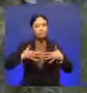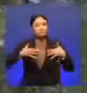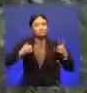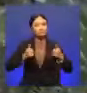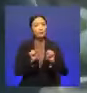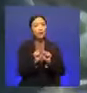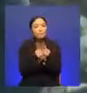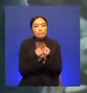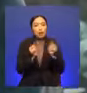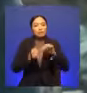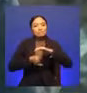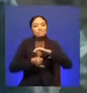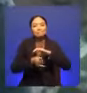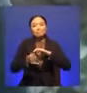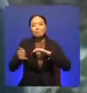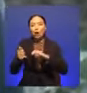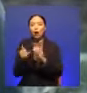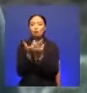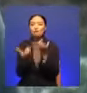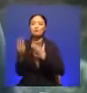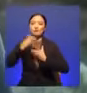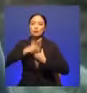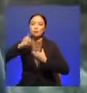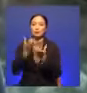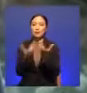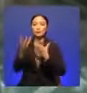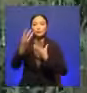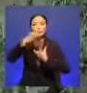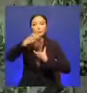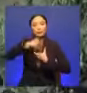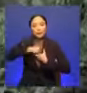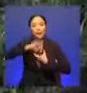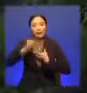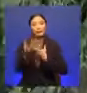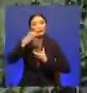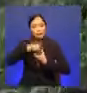ที่มีคุณธรรมศีลธรรมและจริยธรรม